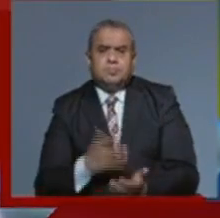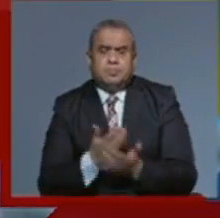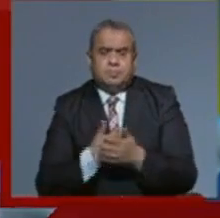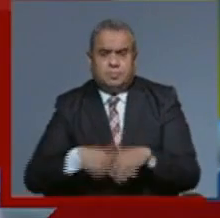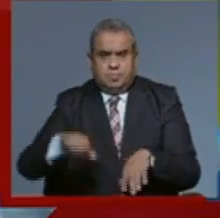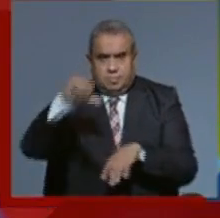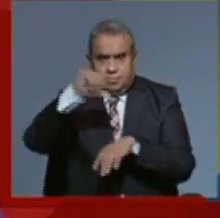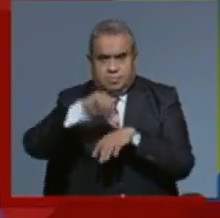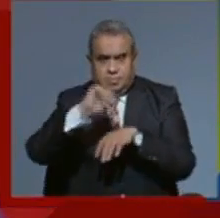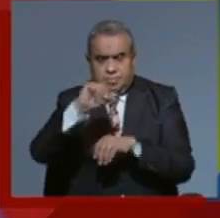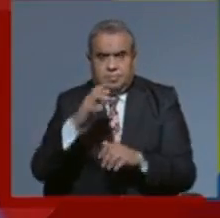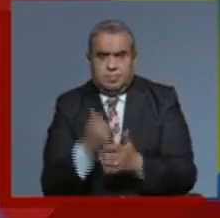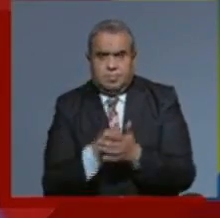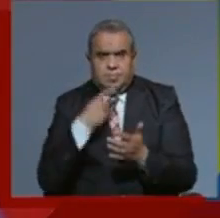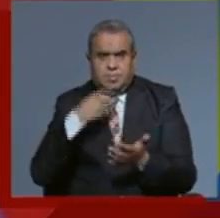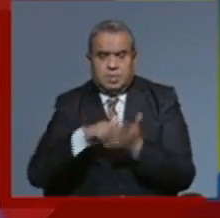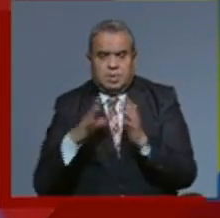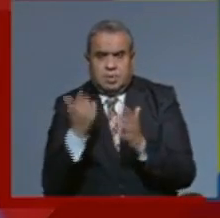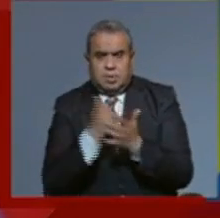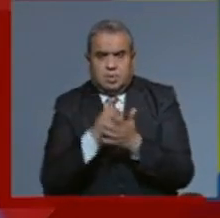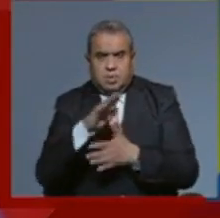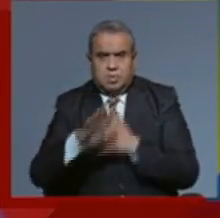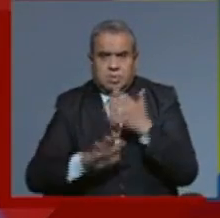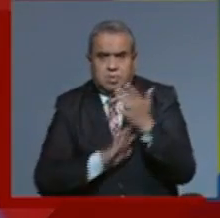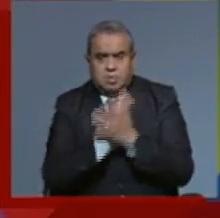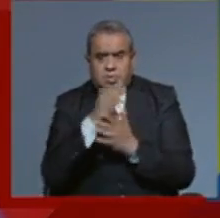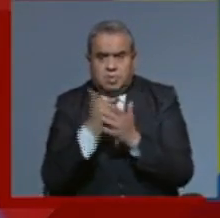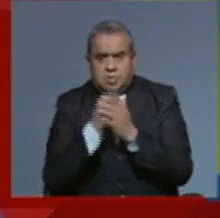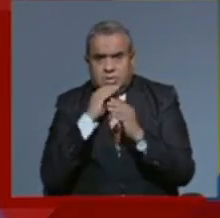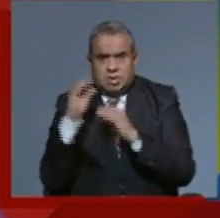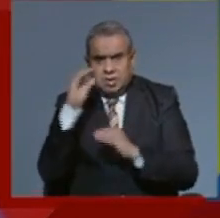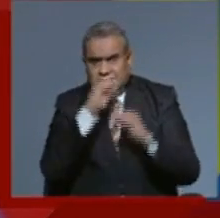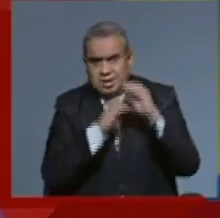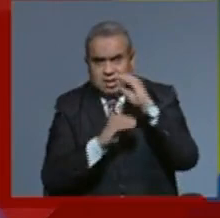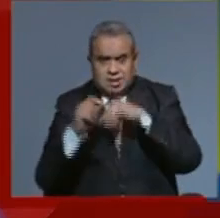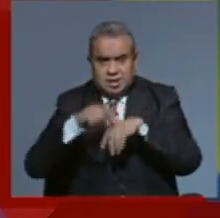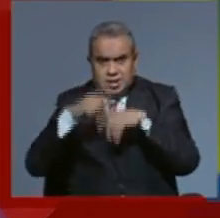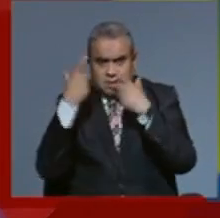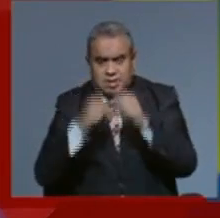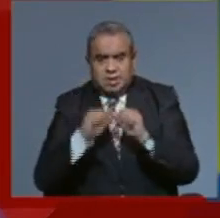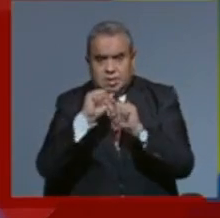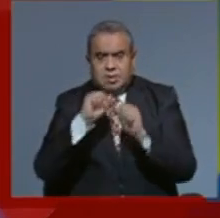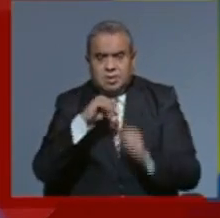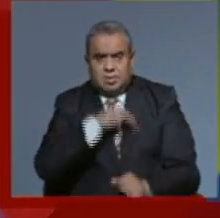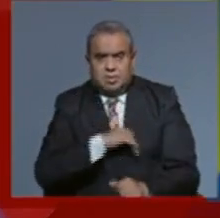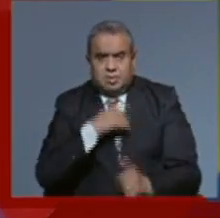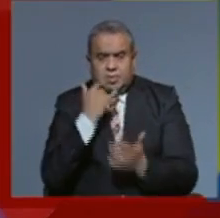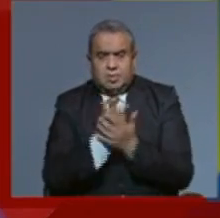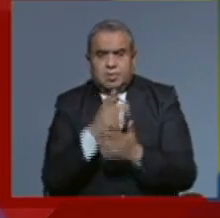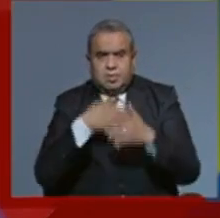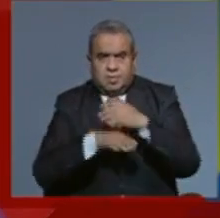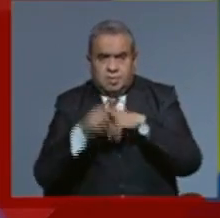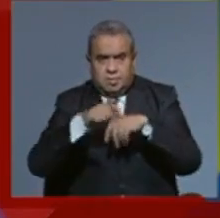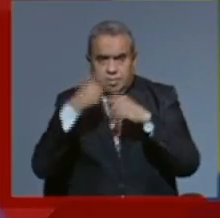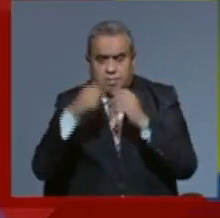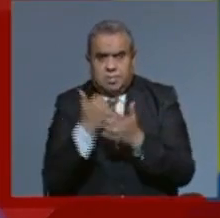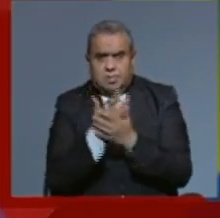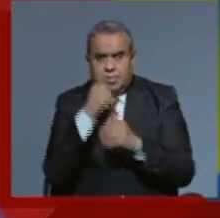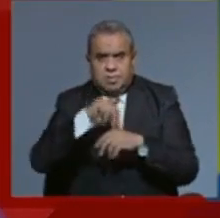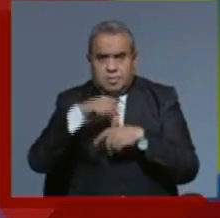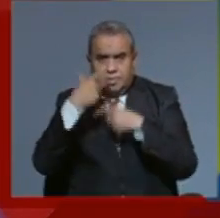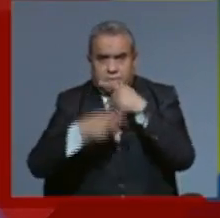من إنقاذ الديمقراطية في بلادنا. فإننا عقدنا الانتخابات